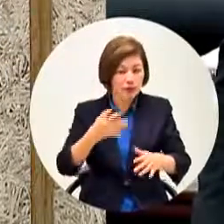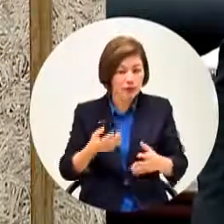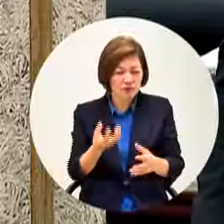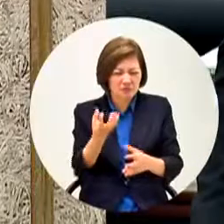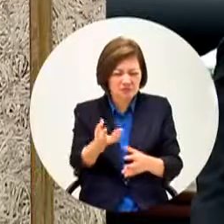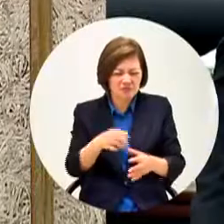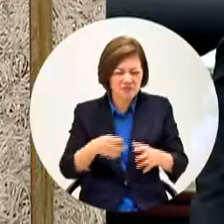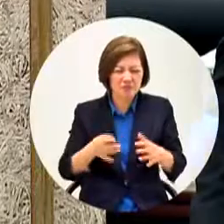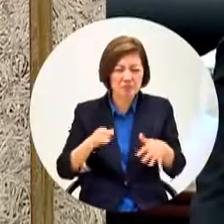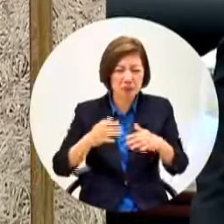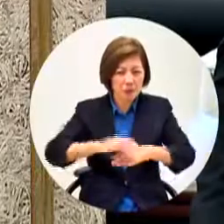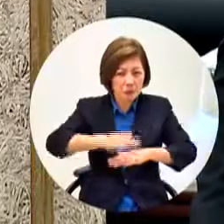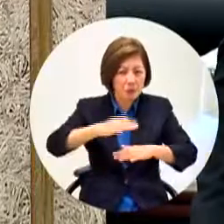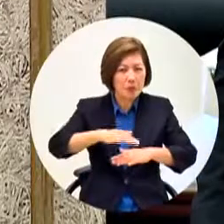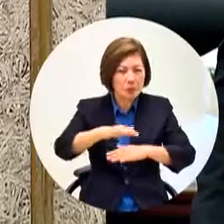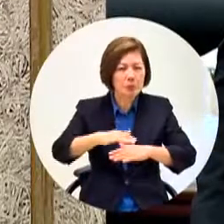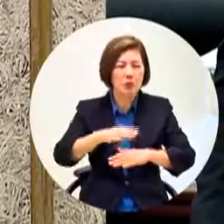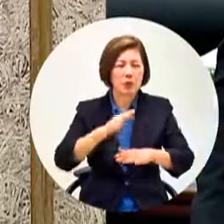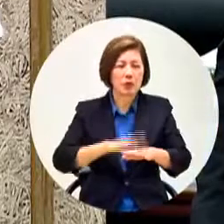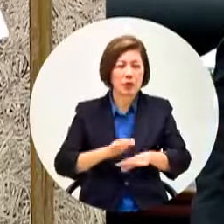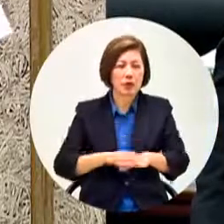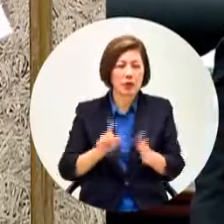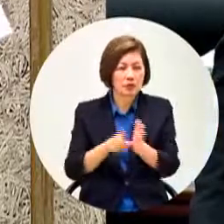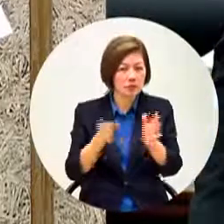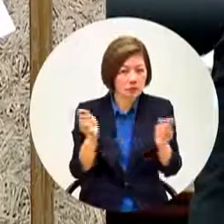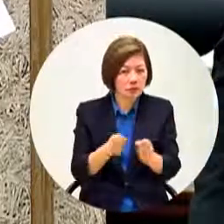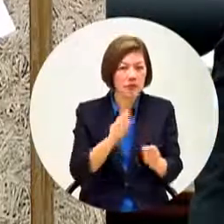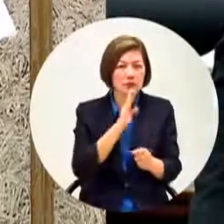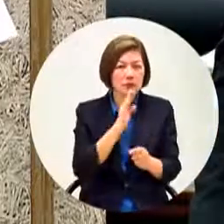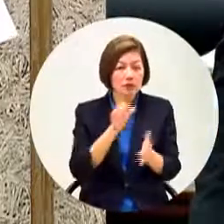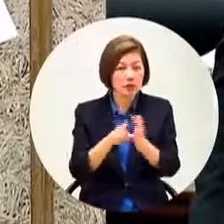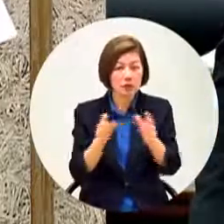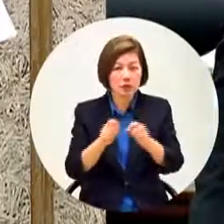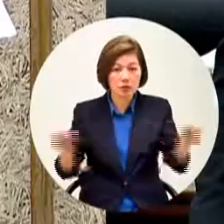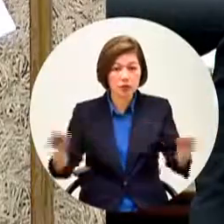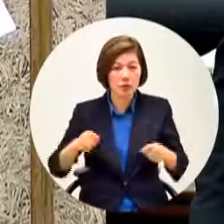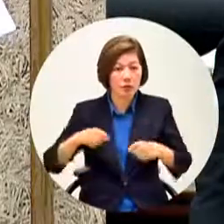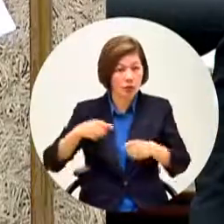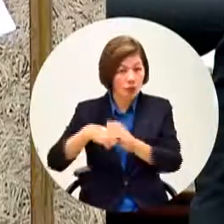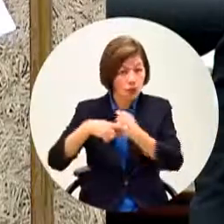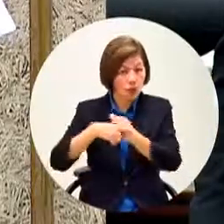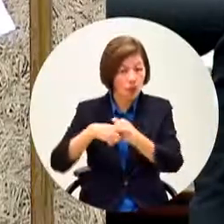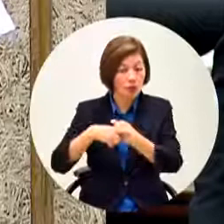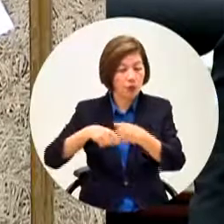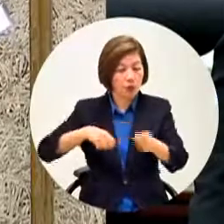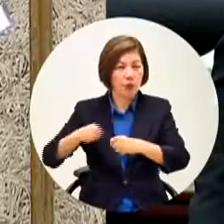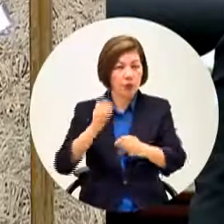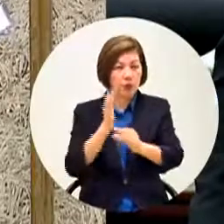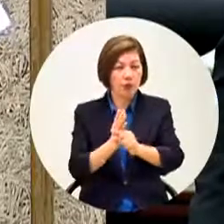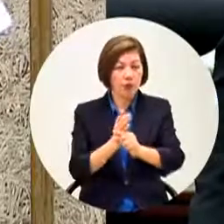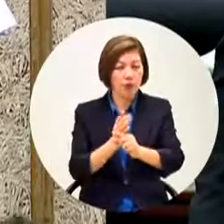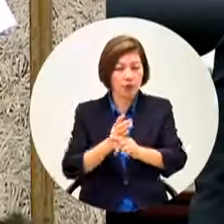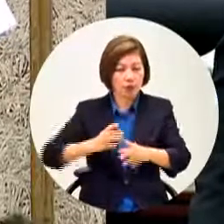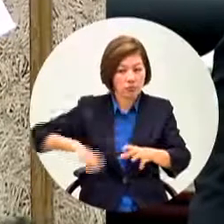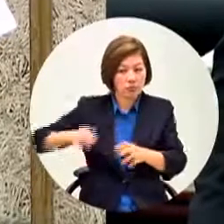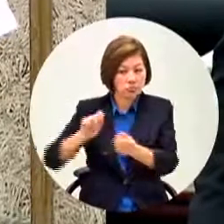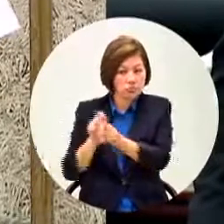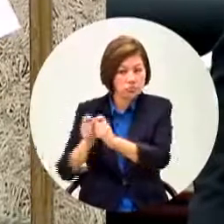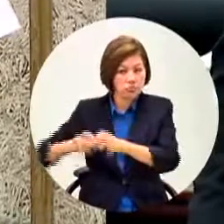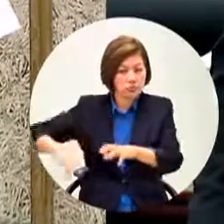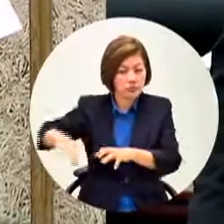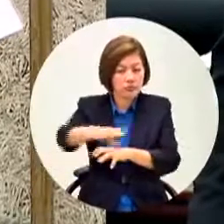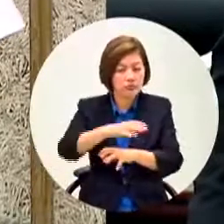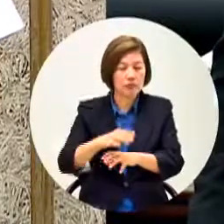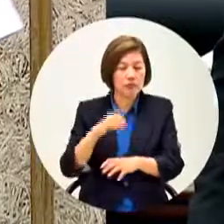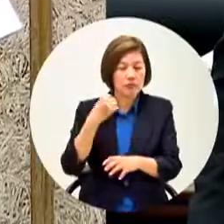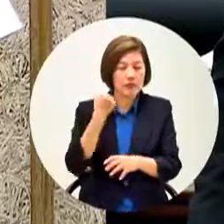期计划，长期的部分我们还是要在已经有在规划，就是在这个周边的一些台糖的一个用地，我们是希望未